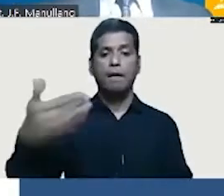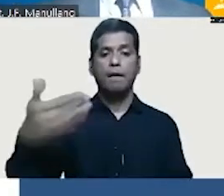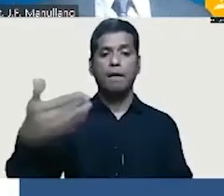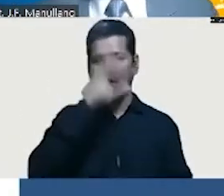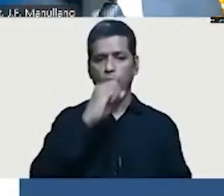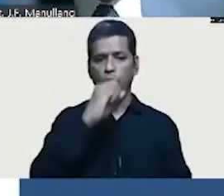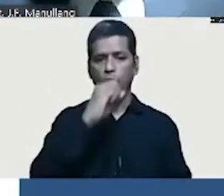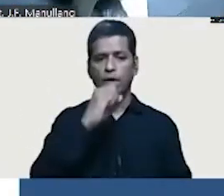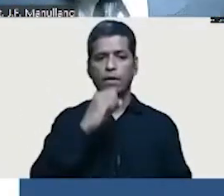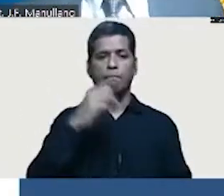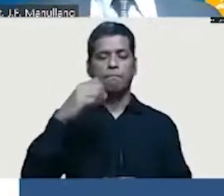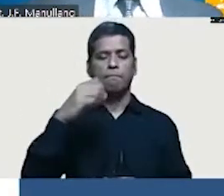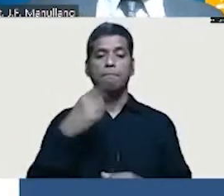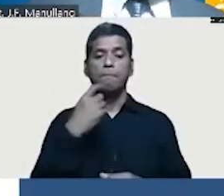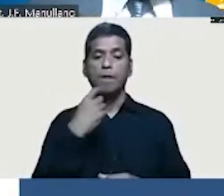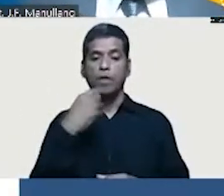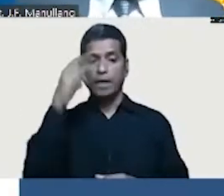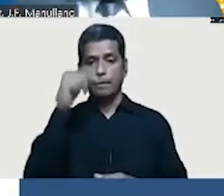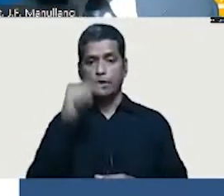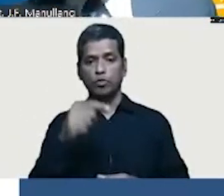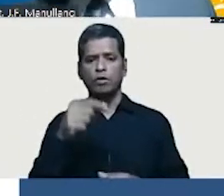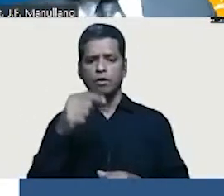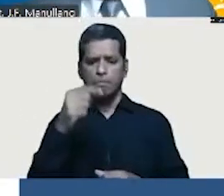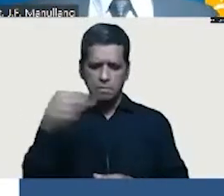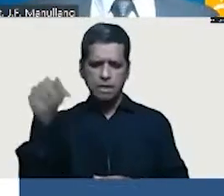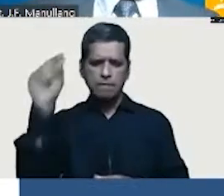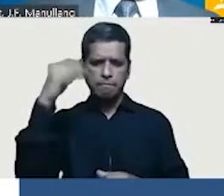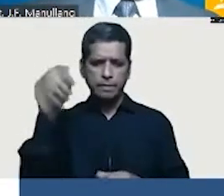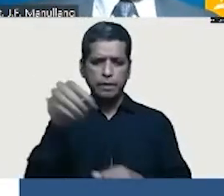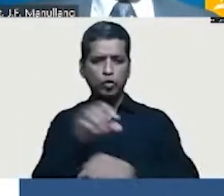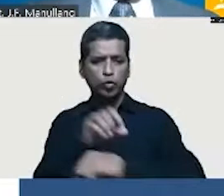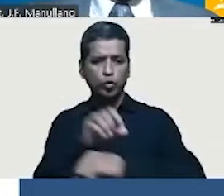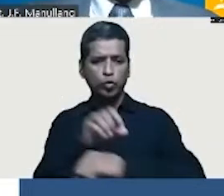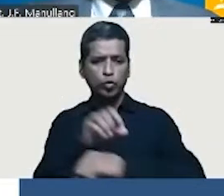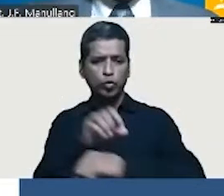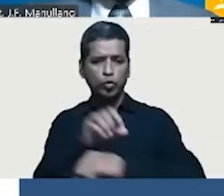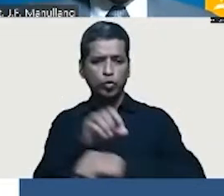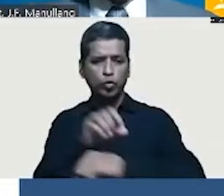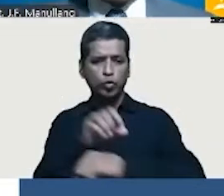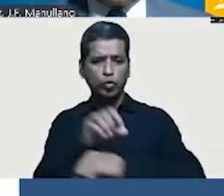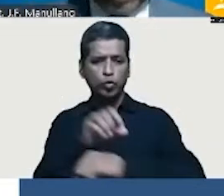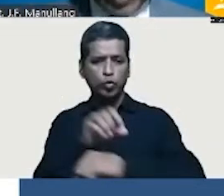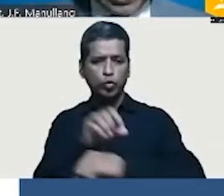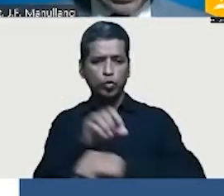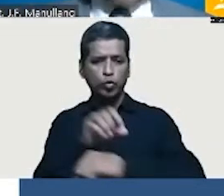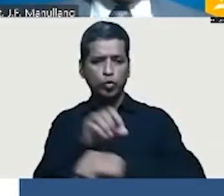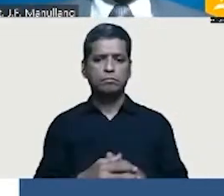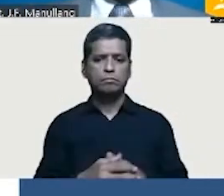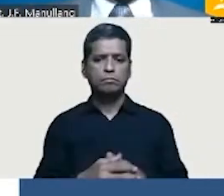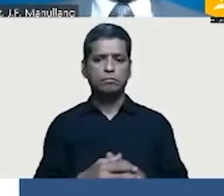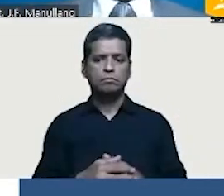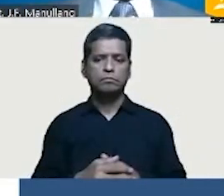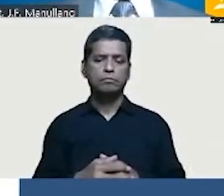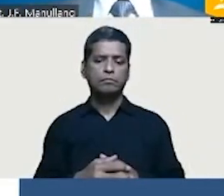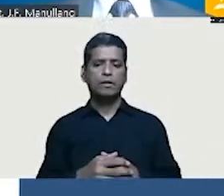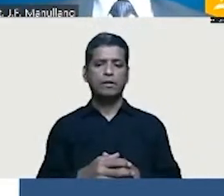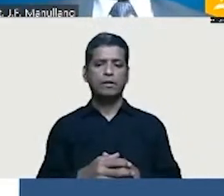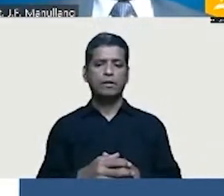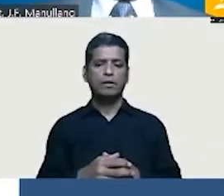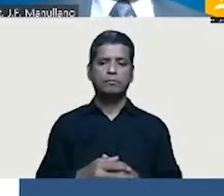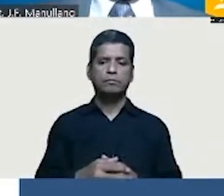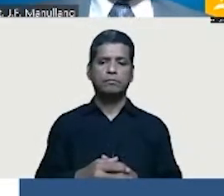pada zaman kerajaan Israel dan Yehuda banyak orang yang untuk sebagian hari tetapi nabi Ini